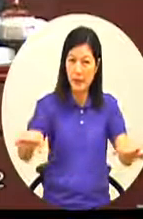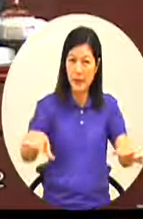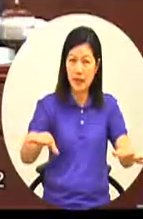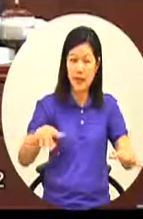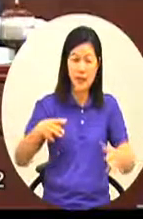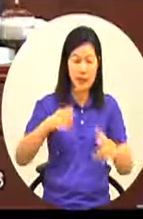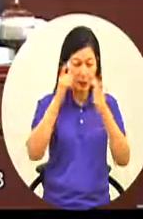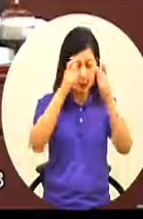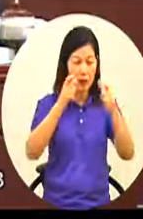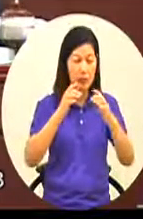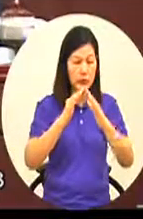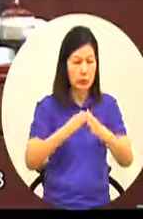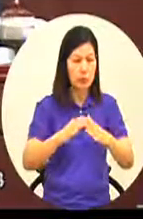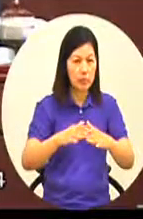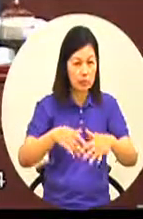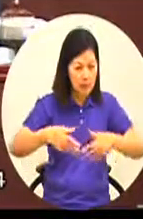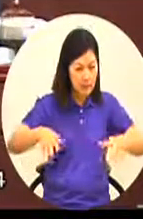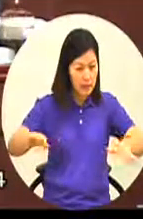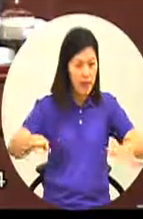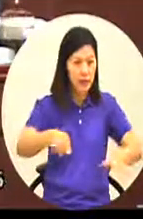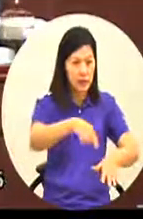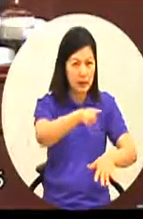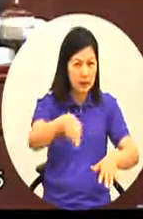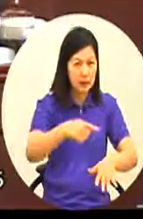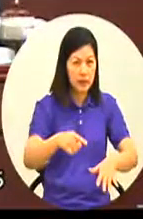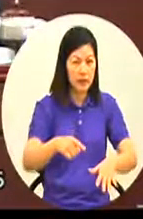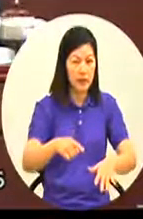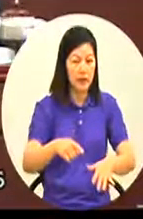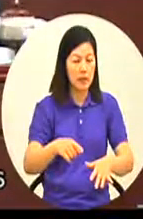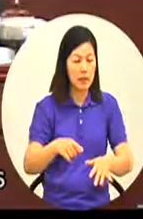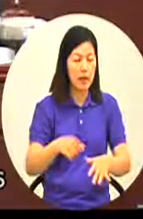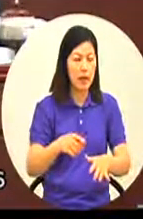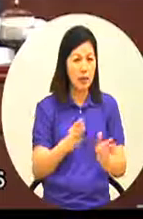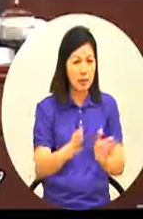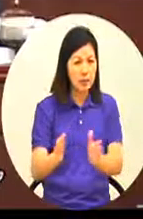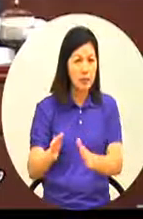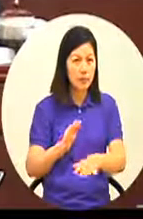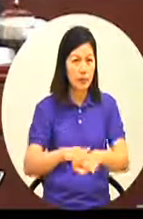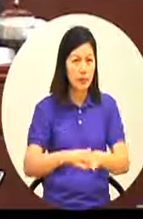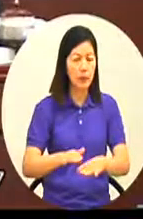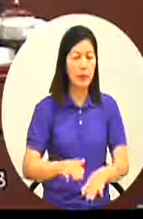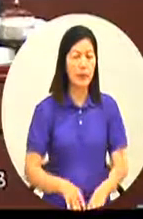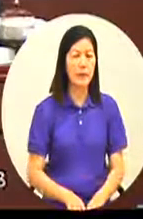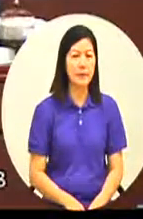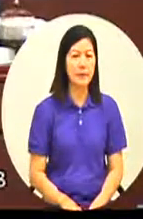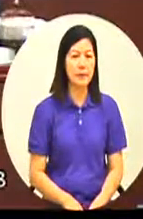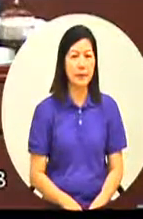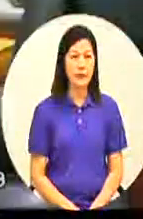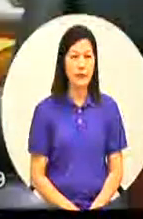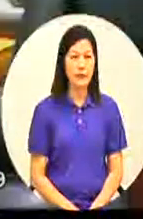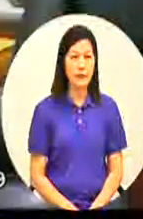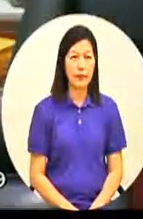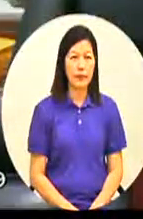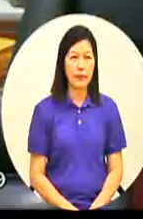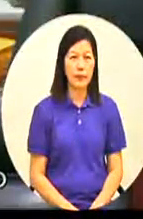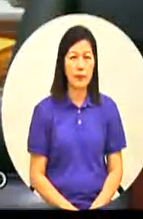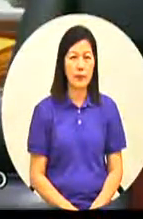来进行疏散，所以我想也很谢谢议员对这样一个议题的一个关心，我想先做这样回答。